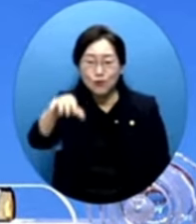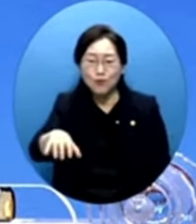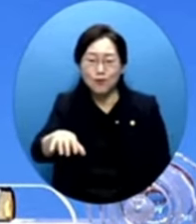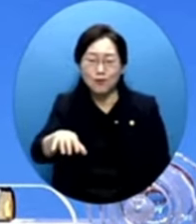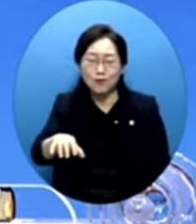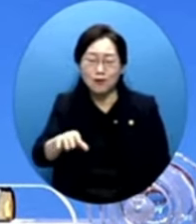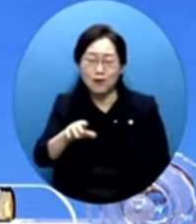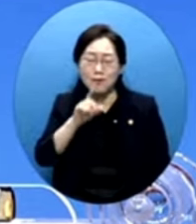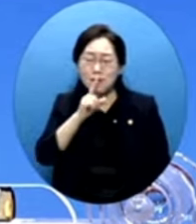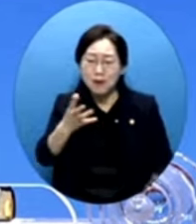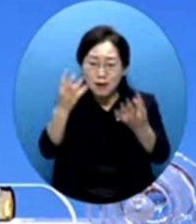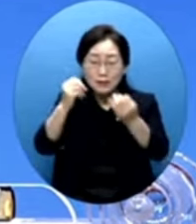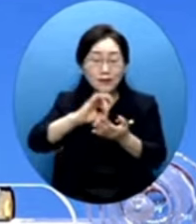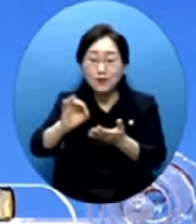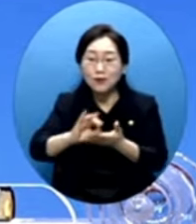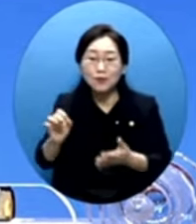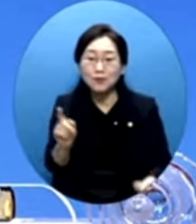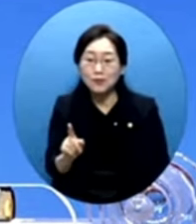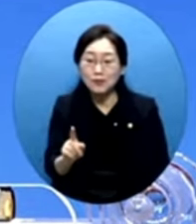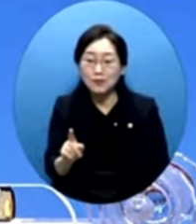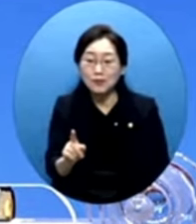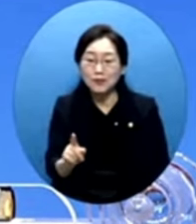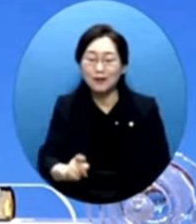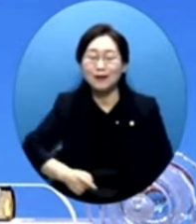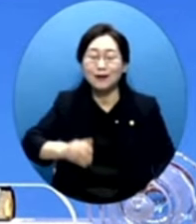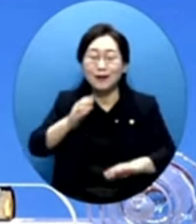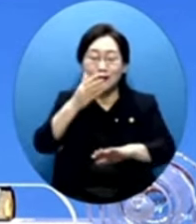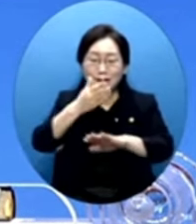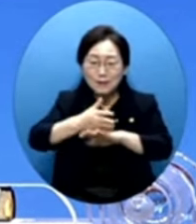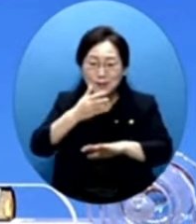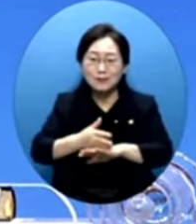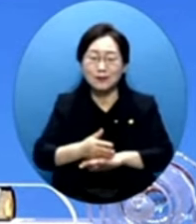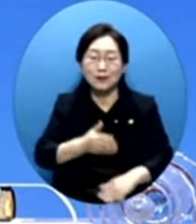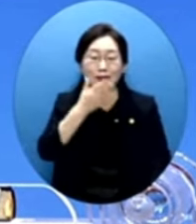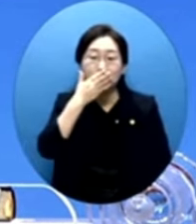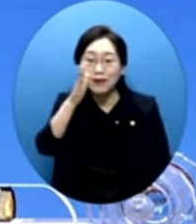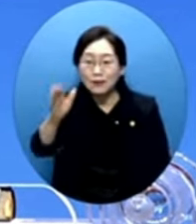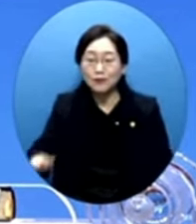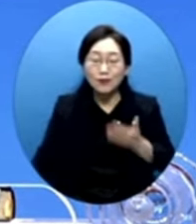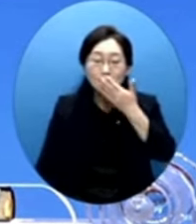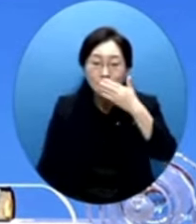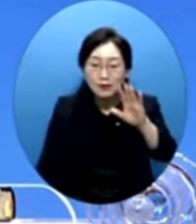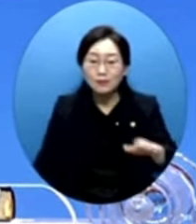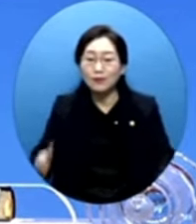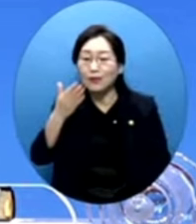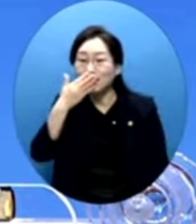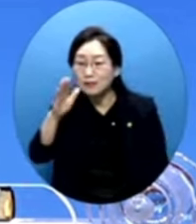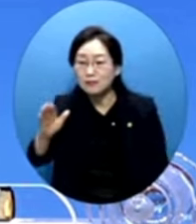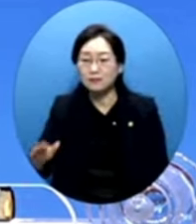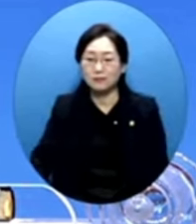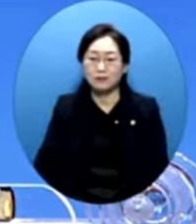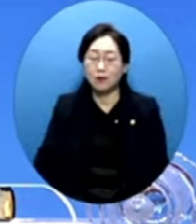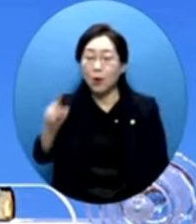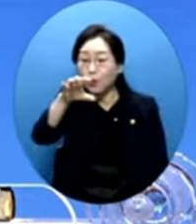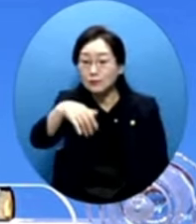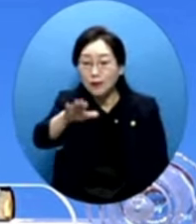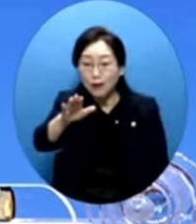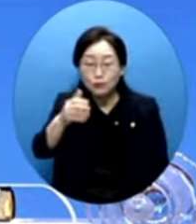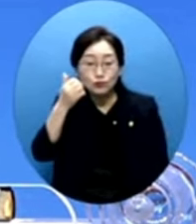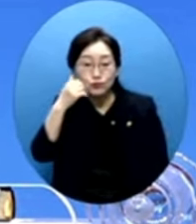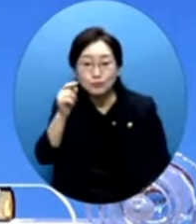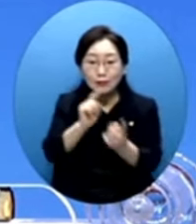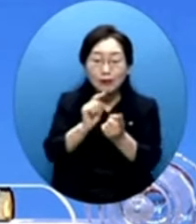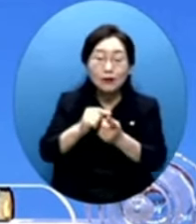우리가 들 수 있는 말이 감사하다는 말입니다 땡큐 땡큐 땡큐 땡큐 어디 가든지 그들은